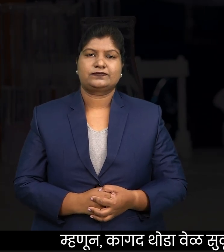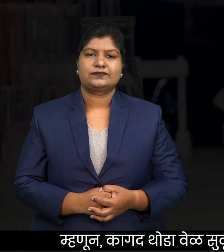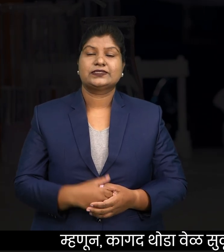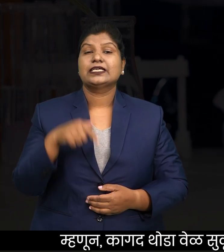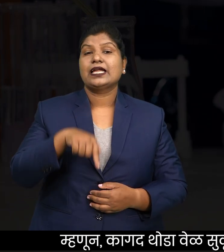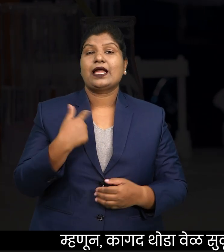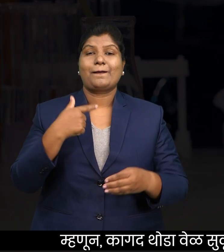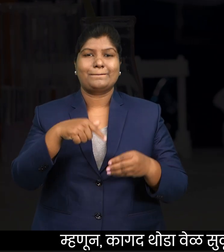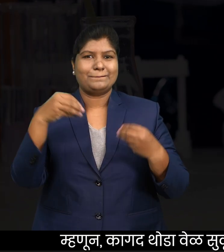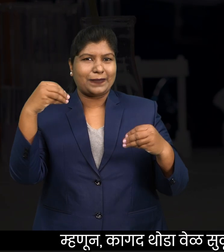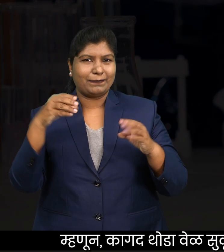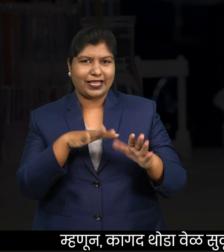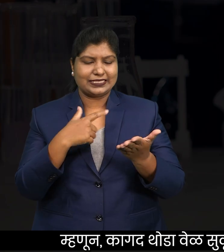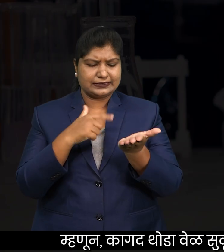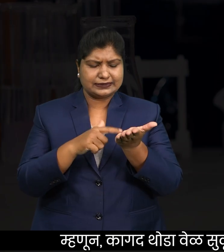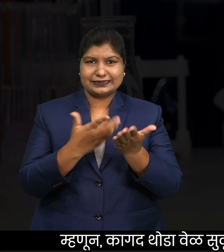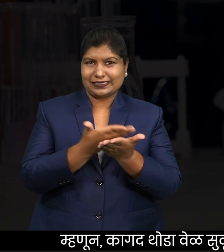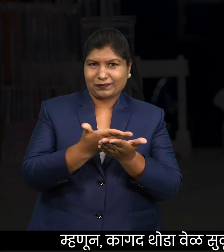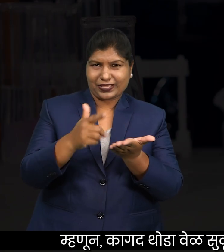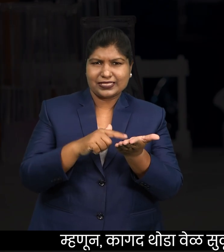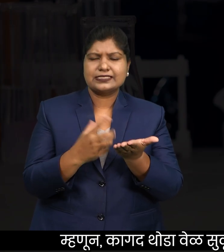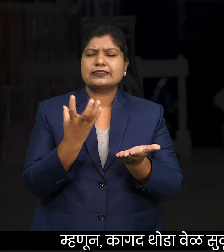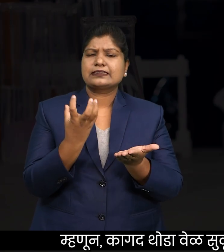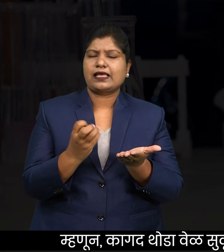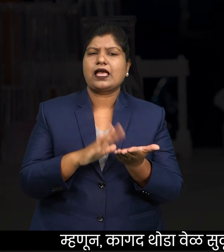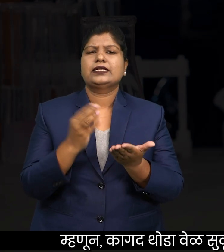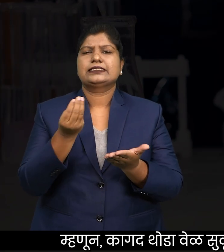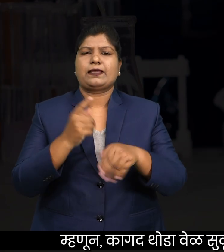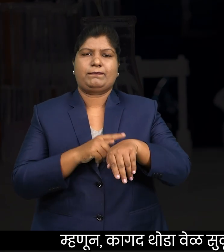म्हणून कागद थोडा वेळ सुकू द्या.